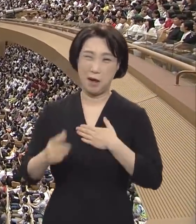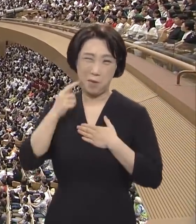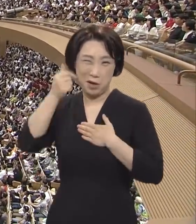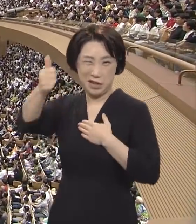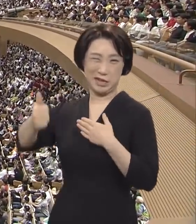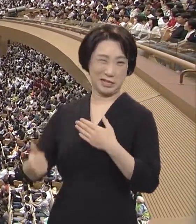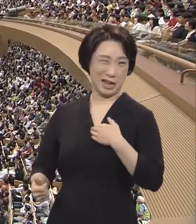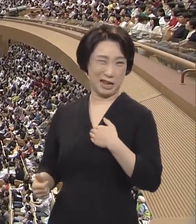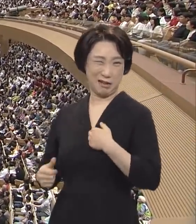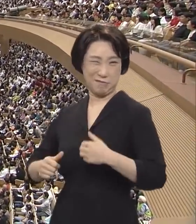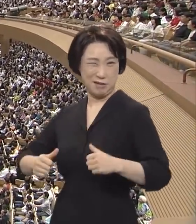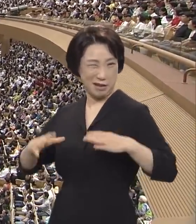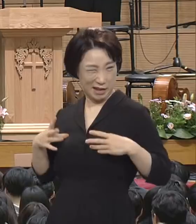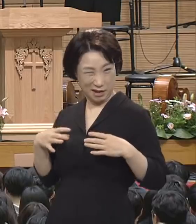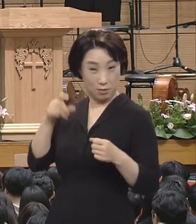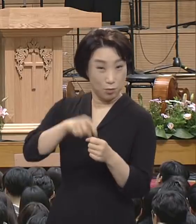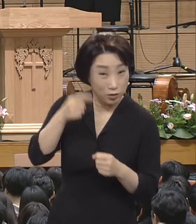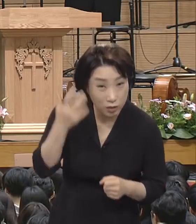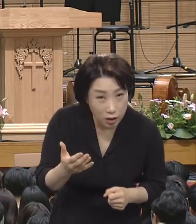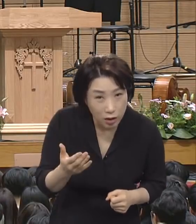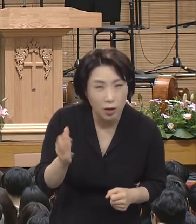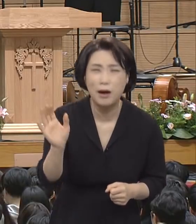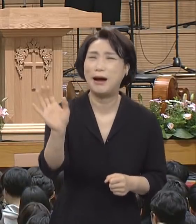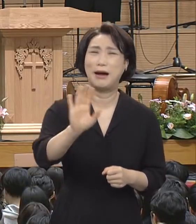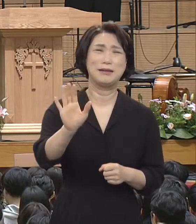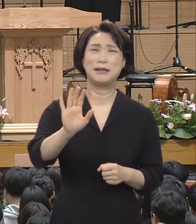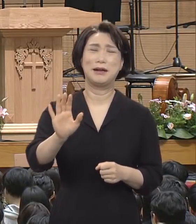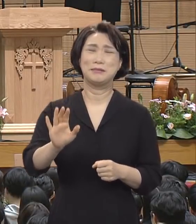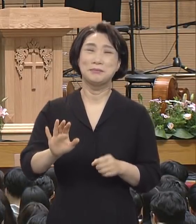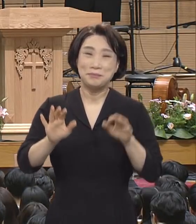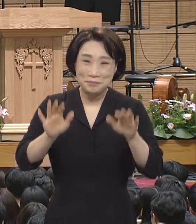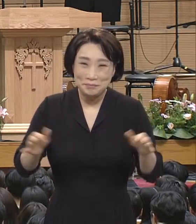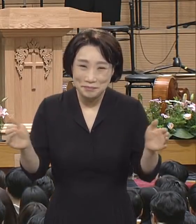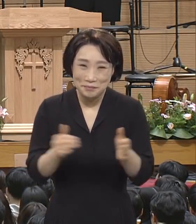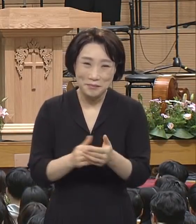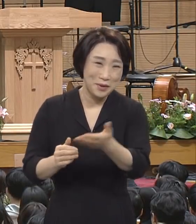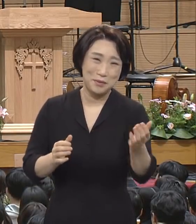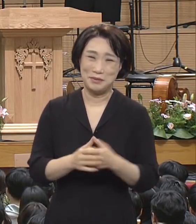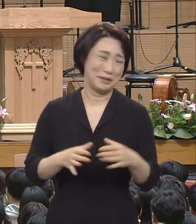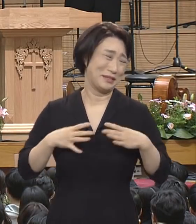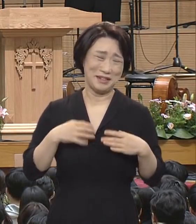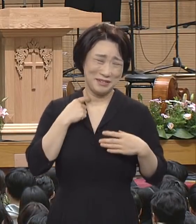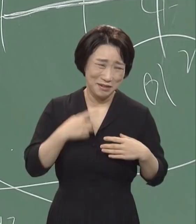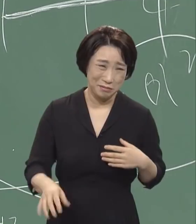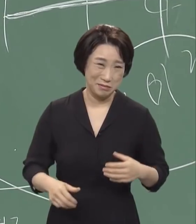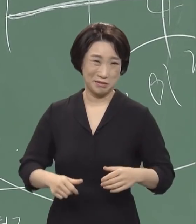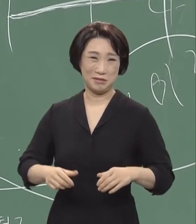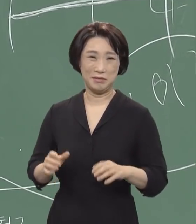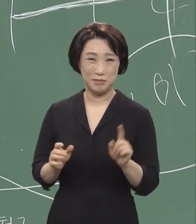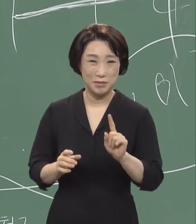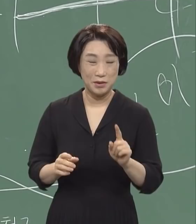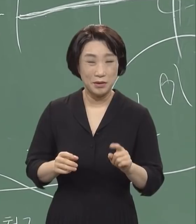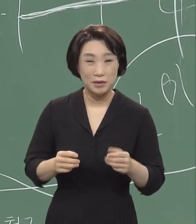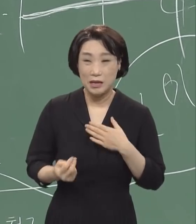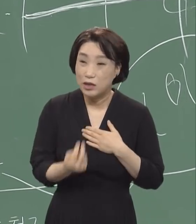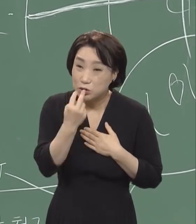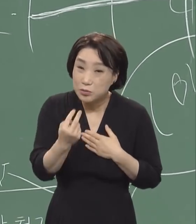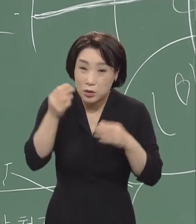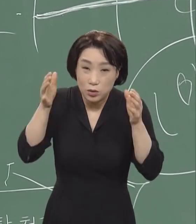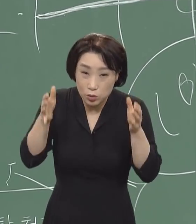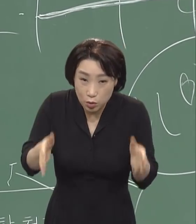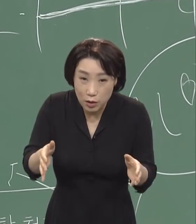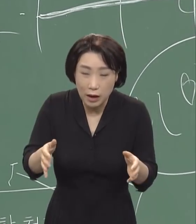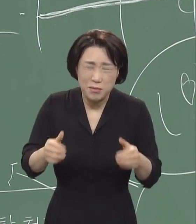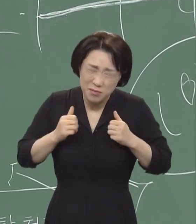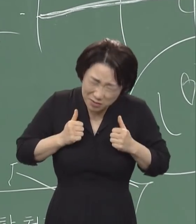단임 목사야 이 과실이라고 그럽니까 저는 단 한 번도 이런 과실을 해본 적이 없어요 내가 숨쉬고 있는 동안